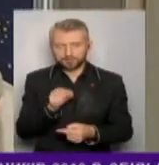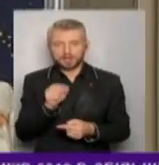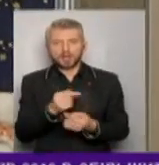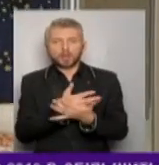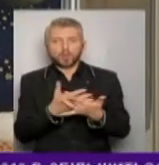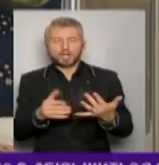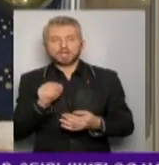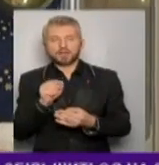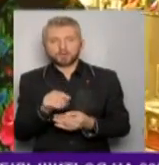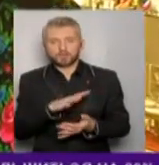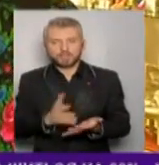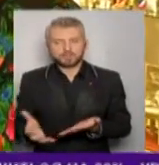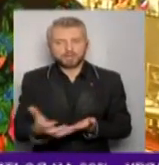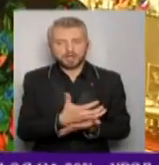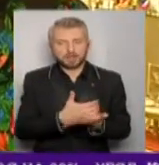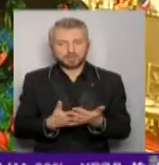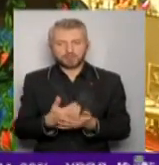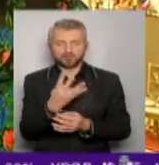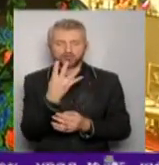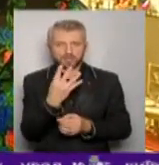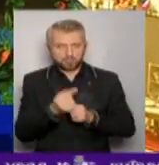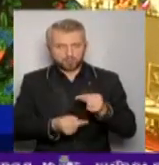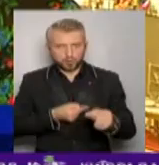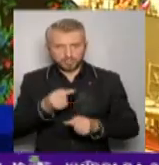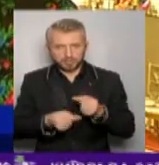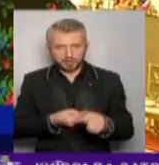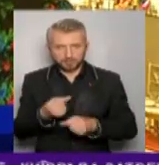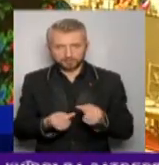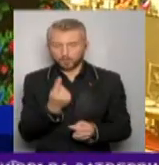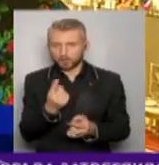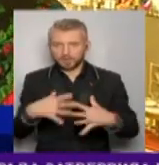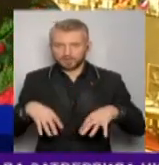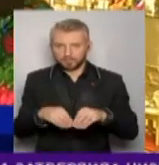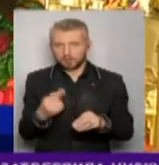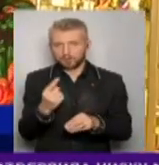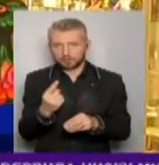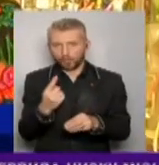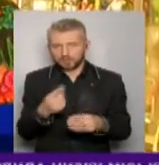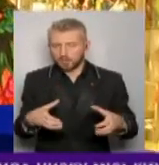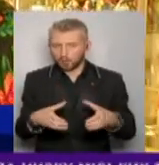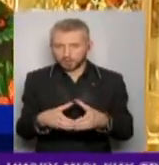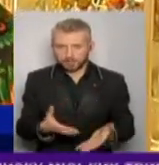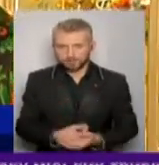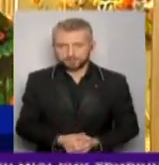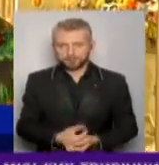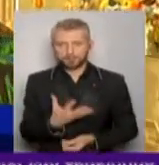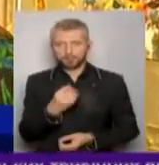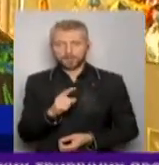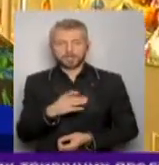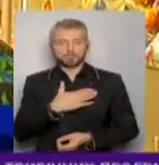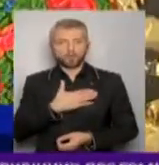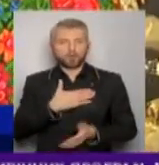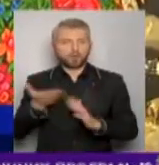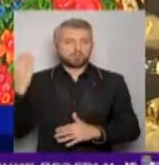колекція, вона збиралася 4 поколіннями однієї сім'ї, однієї родини. Ще з мого